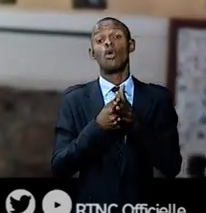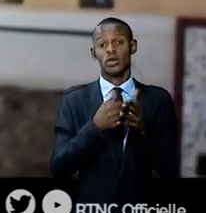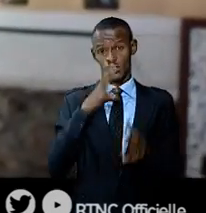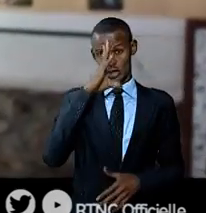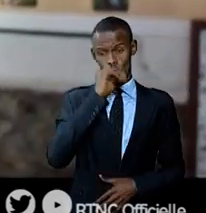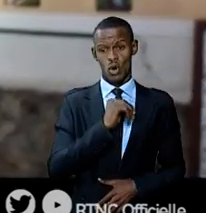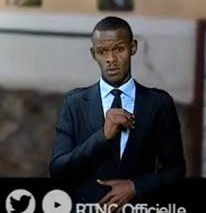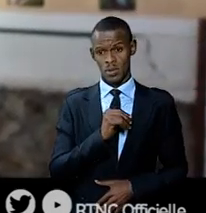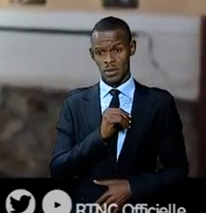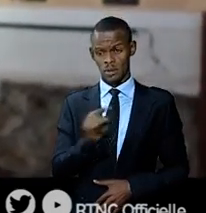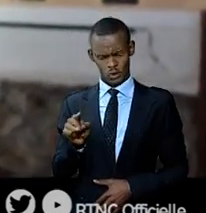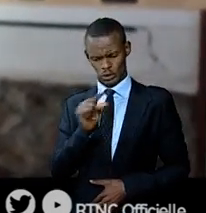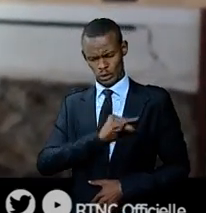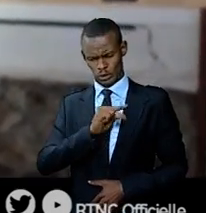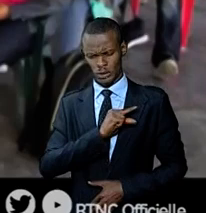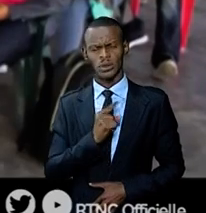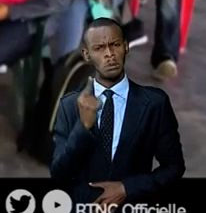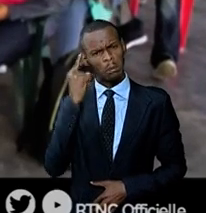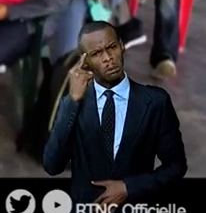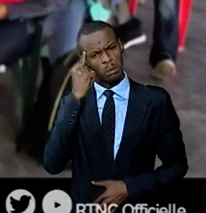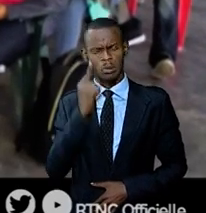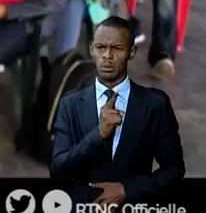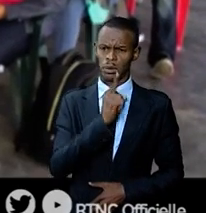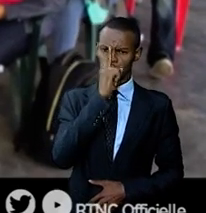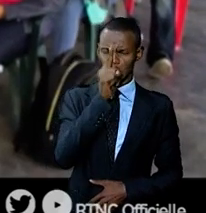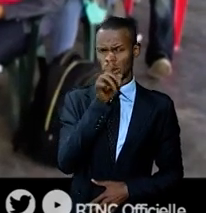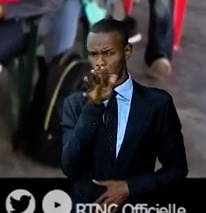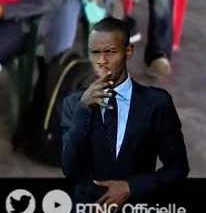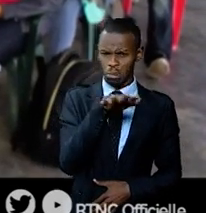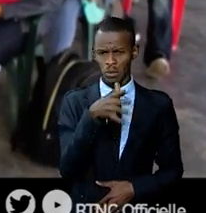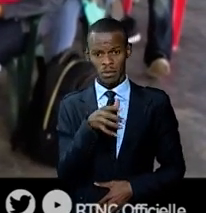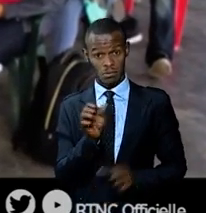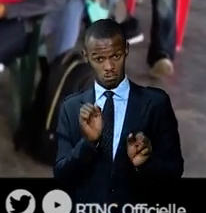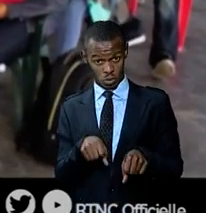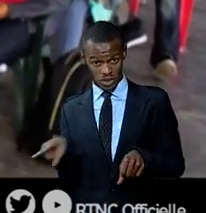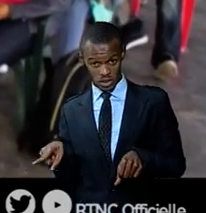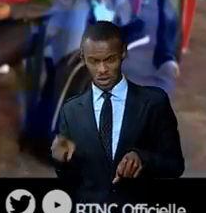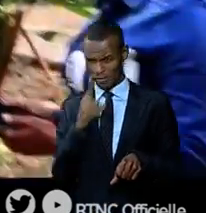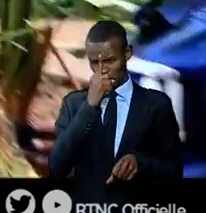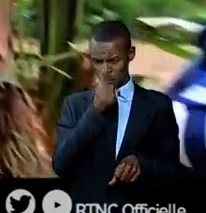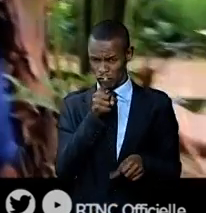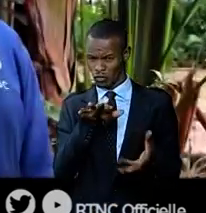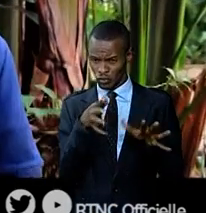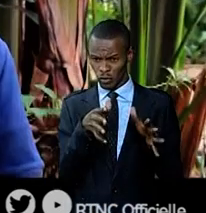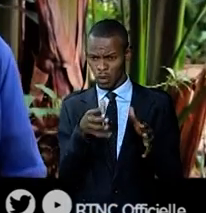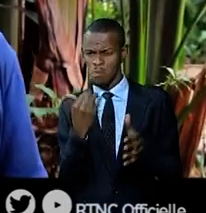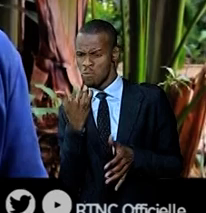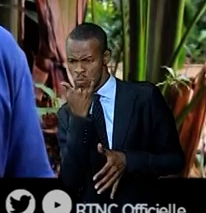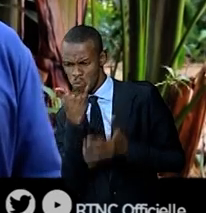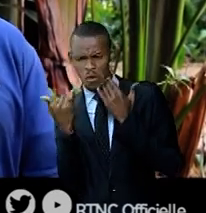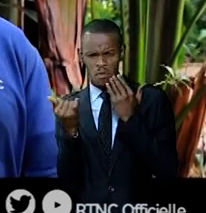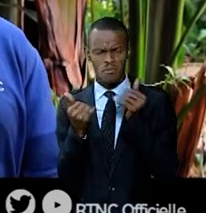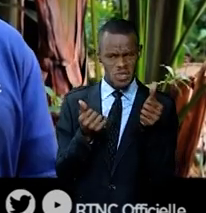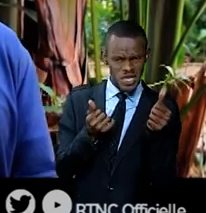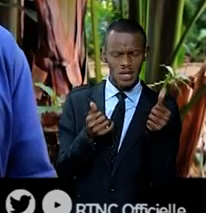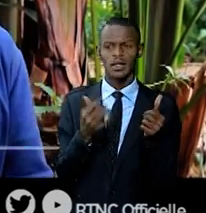possèdent une conscience de soi, maîtrisent l'essence de la compassion et parviennent à différencier le mal et le bien. Les bonobos sont dans une forêt